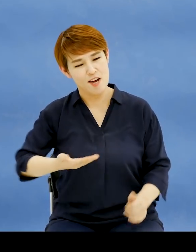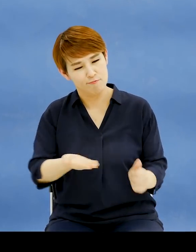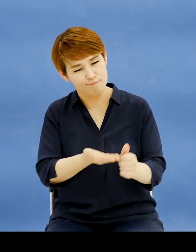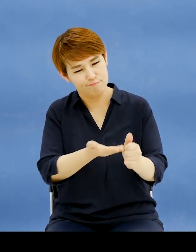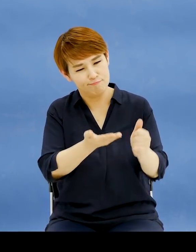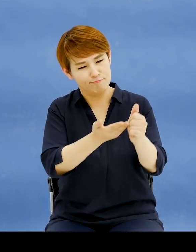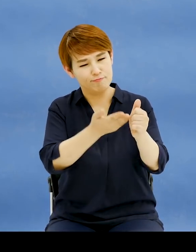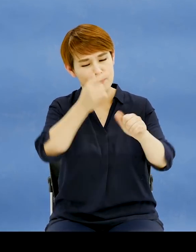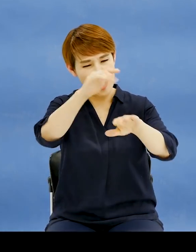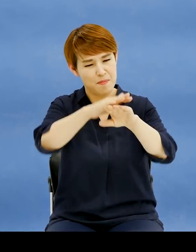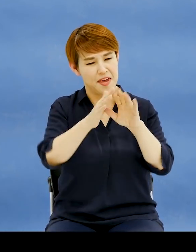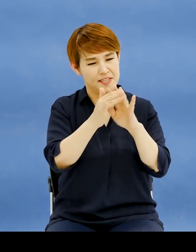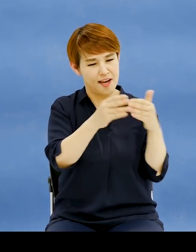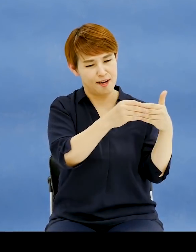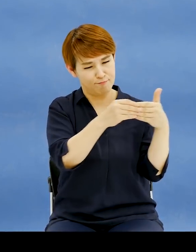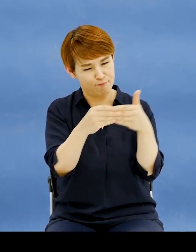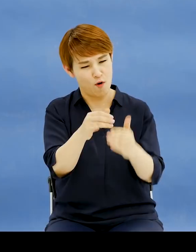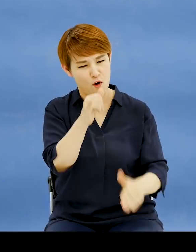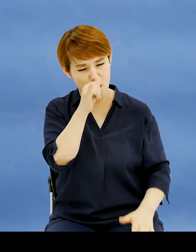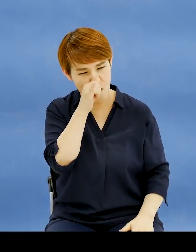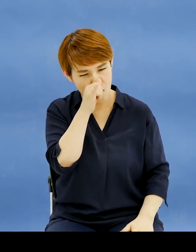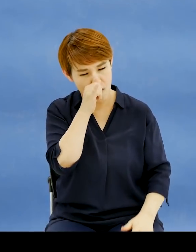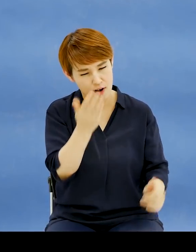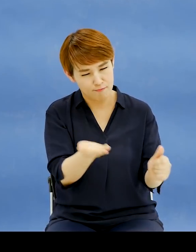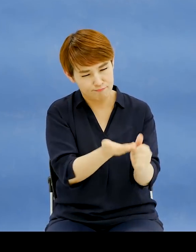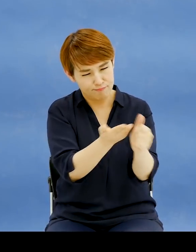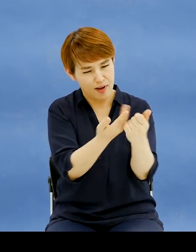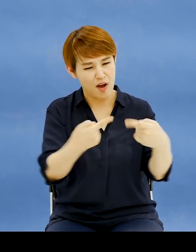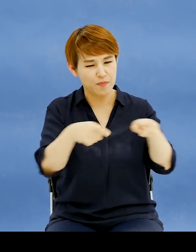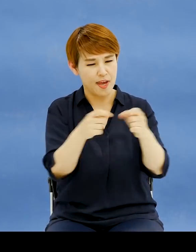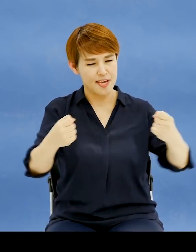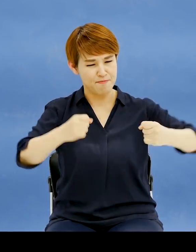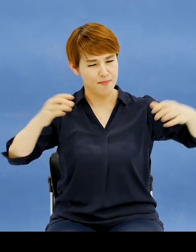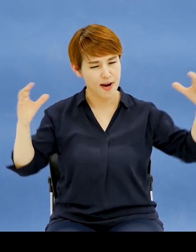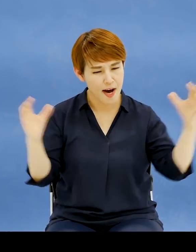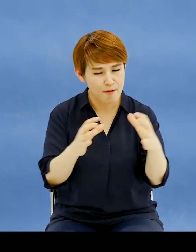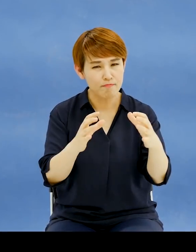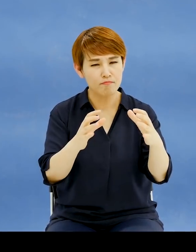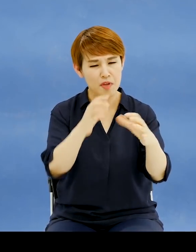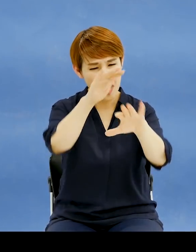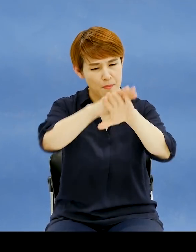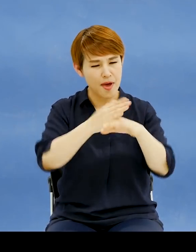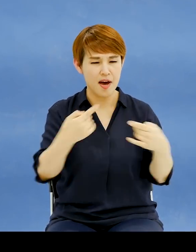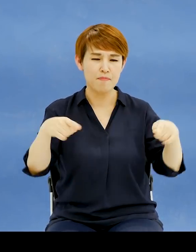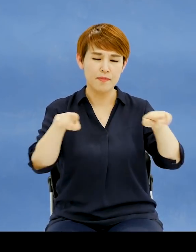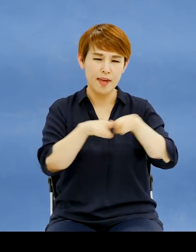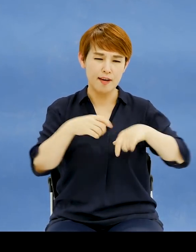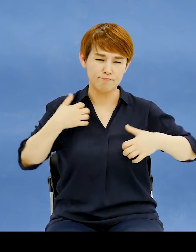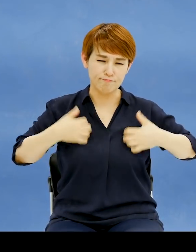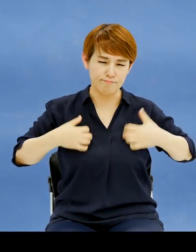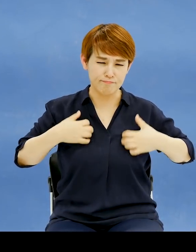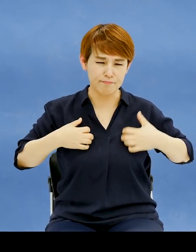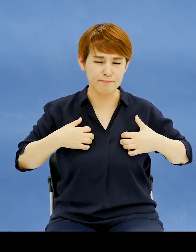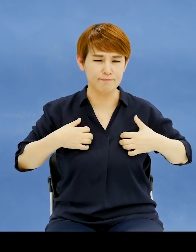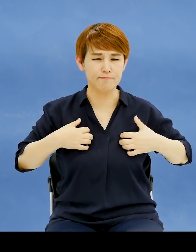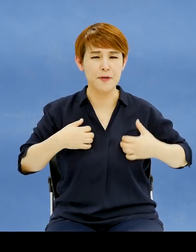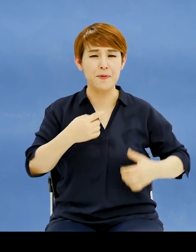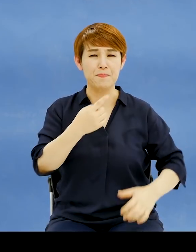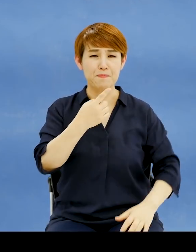제자 삼고 그리고 예배자 세우는 거에 같이 협력했고 기쁜 마음으로 하나님 예배하고